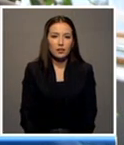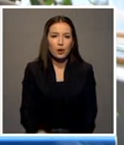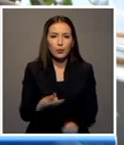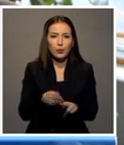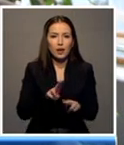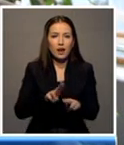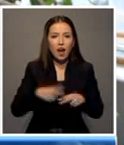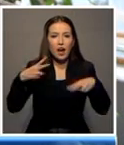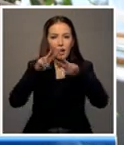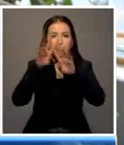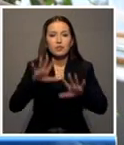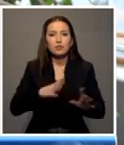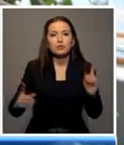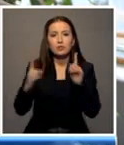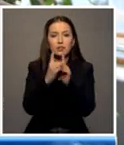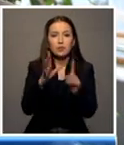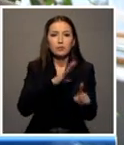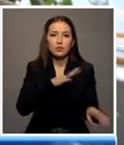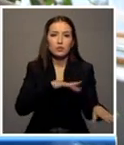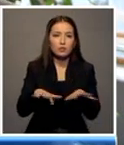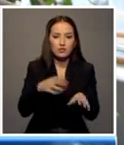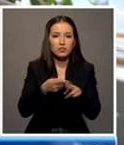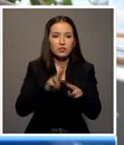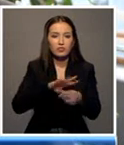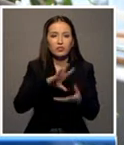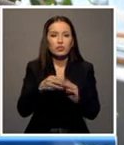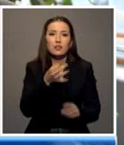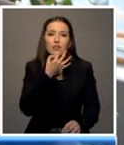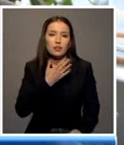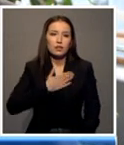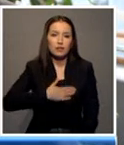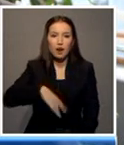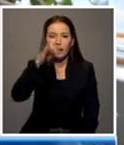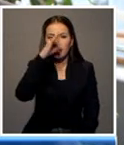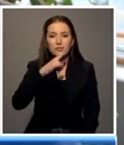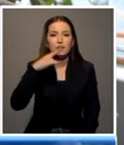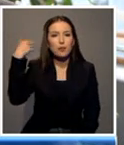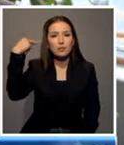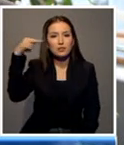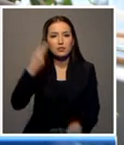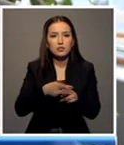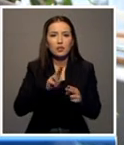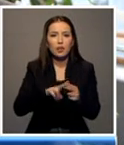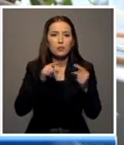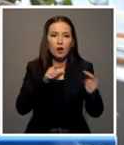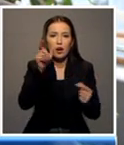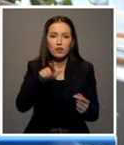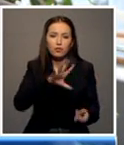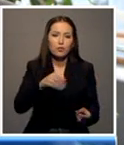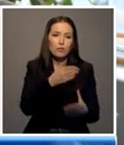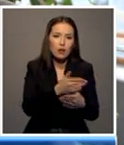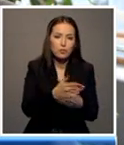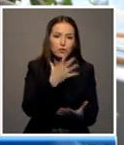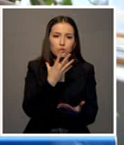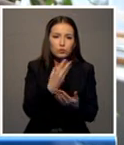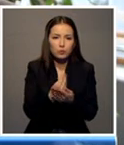Тараптардың Астана алаңында кездесуі көңілге сенім ұялатады. Қазақстан президентінің арағайындық етумен Башар Асад тарапымен оппозиция өкілдерінің жеке амбицияларын,